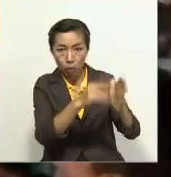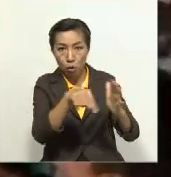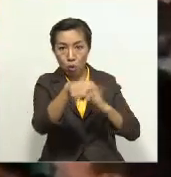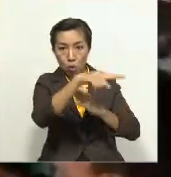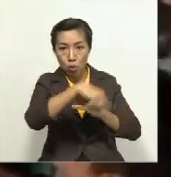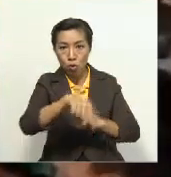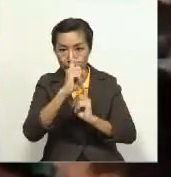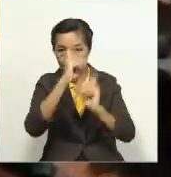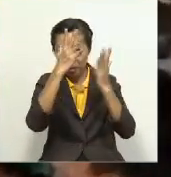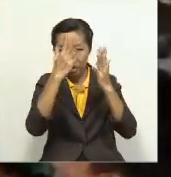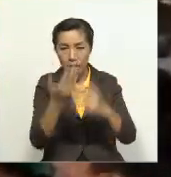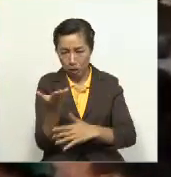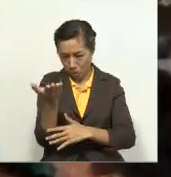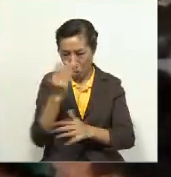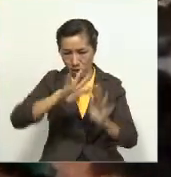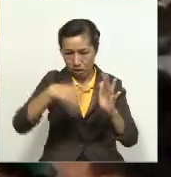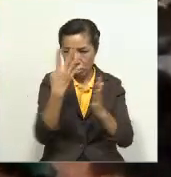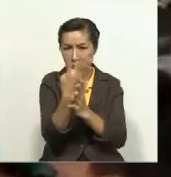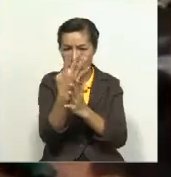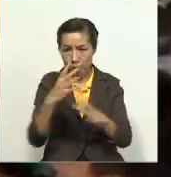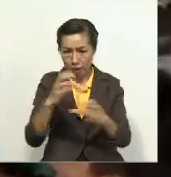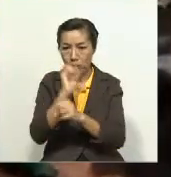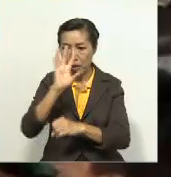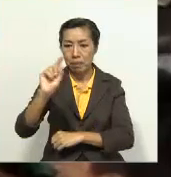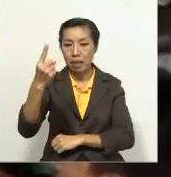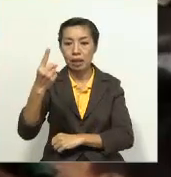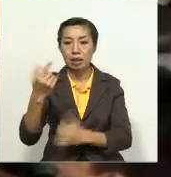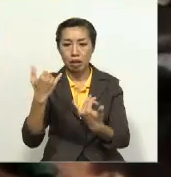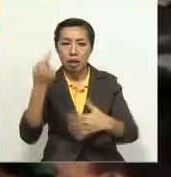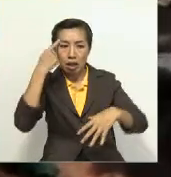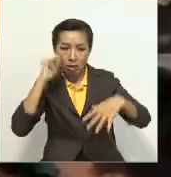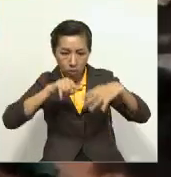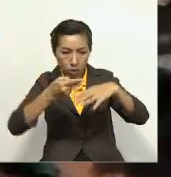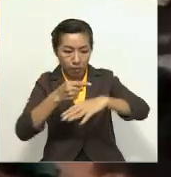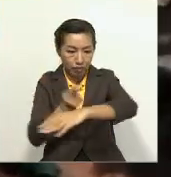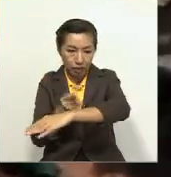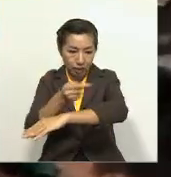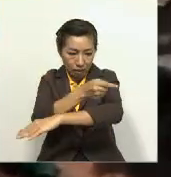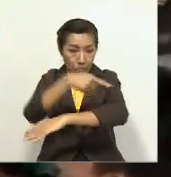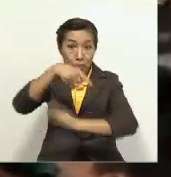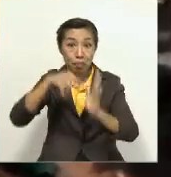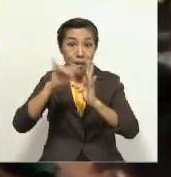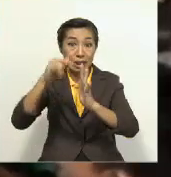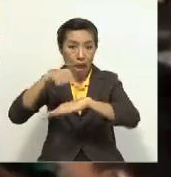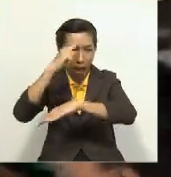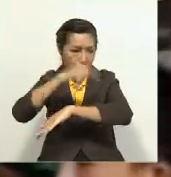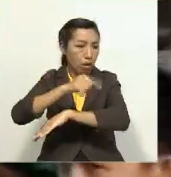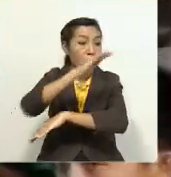ทุคนปลดภัยขอเวลา 4 ชั่โมงจะยนยอกที โยพบสัญญาณเลยหดพธยา 400 เมตร